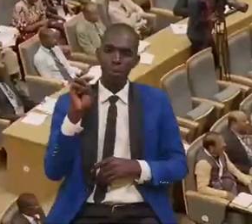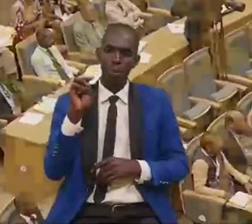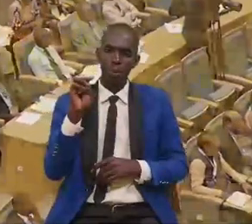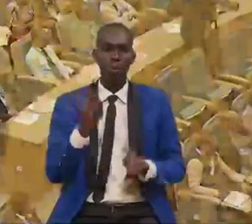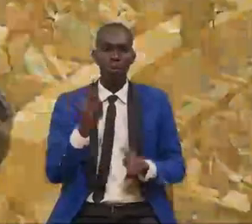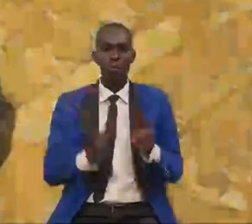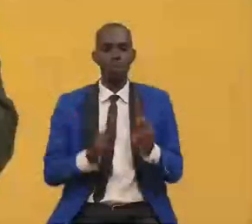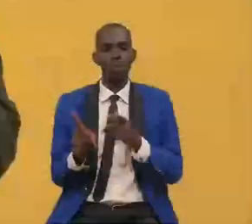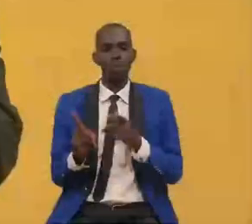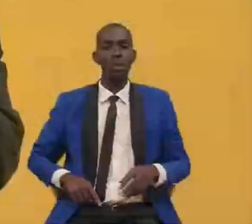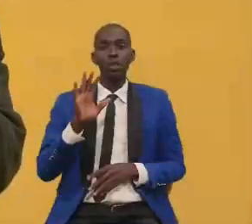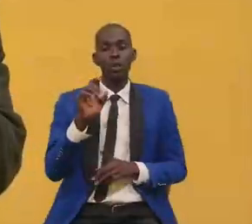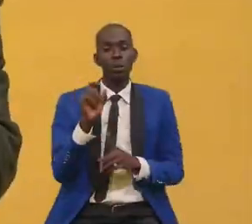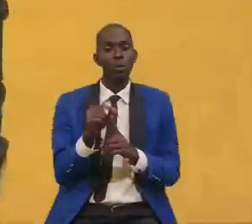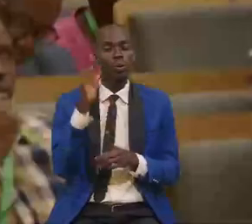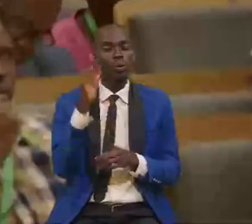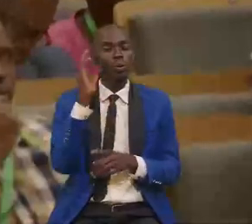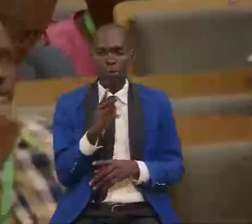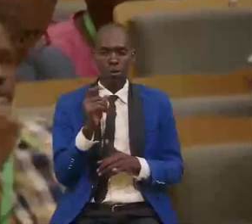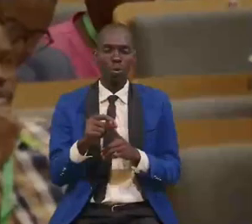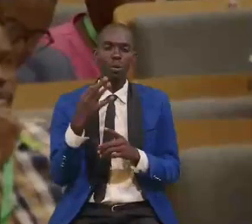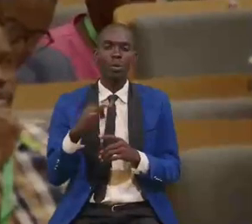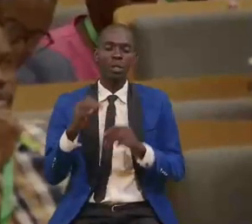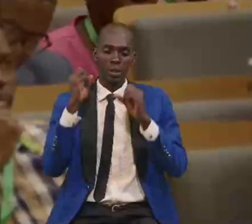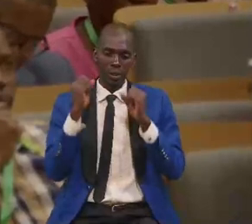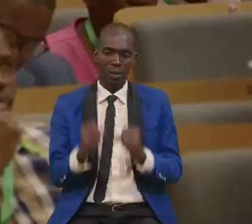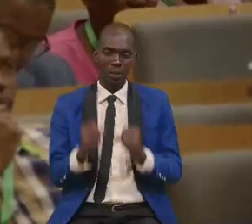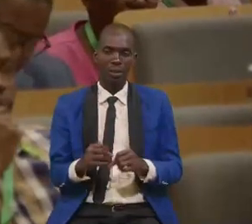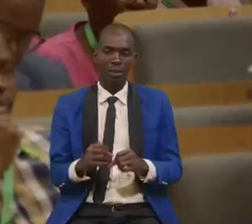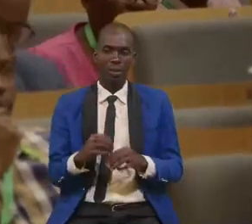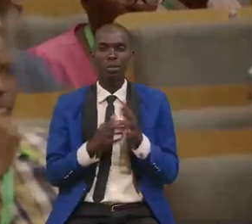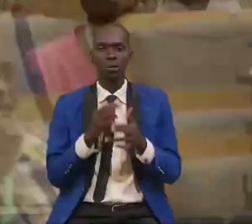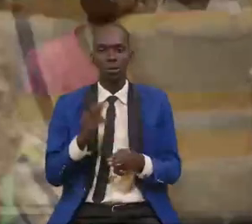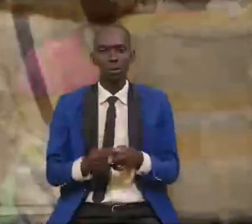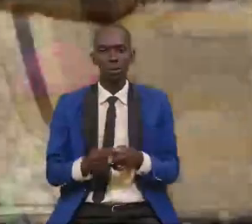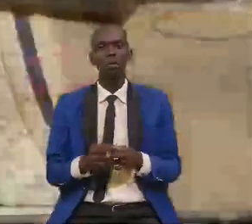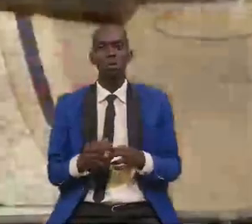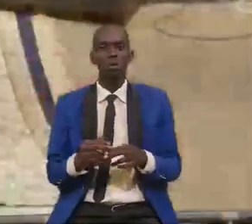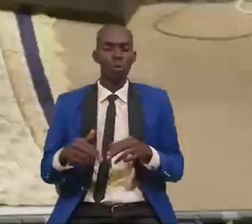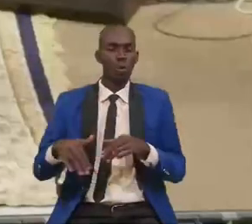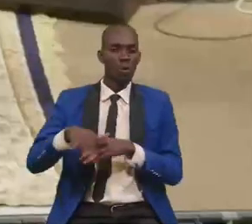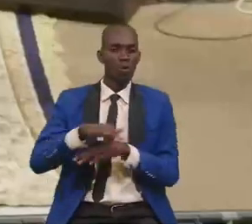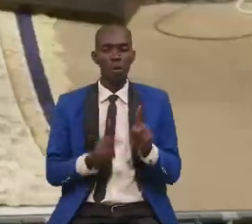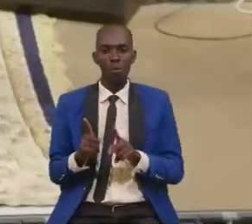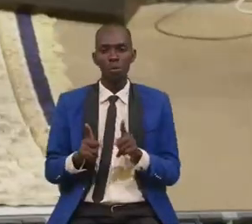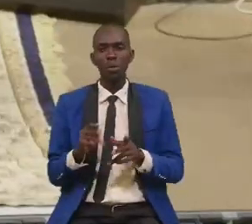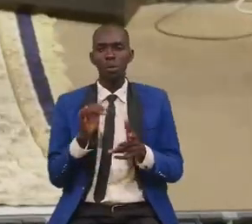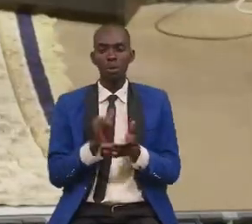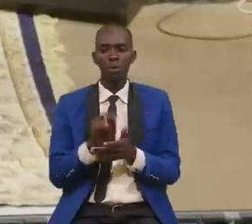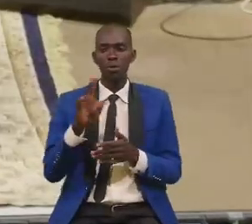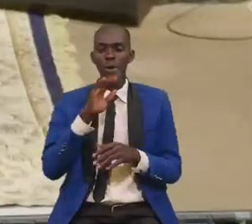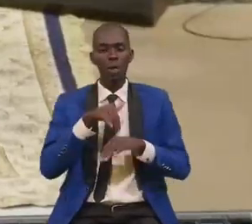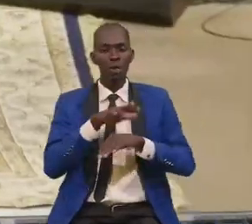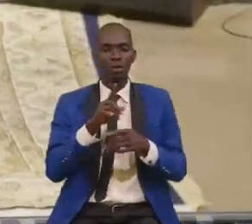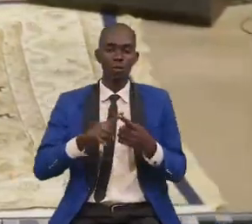Ta parole sera une parole de puissance sur ces gens avec qui tu es envoyé prêcher